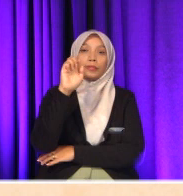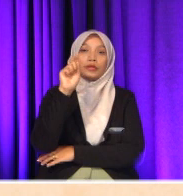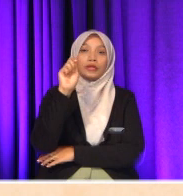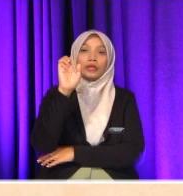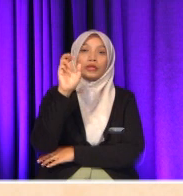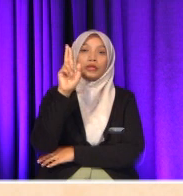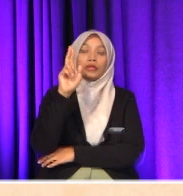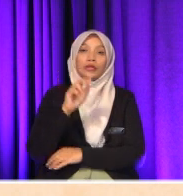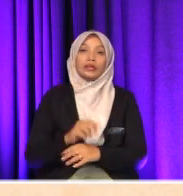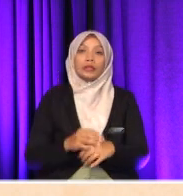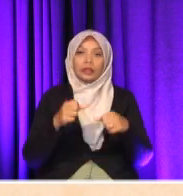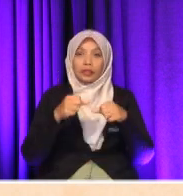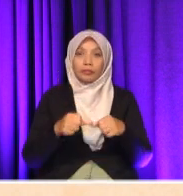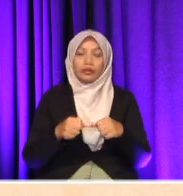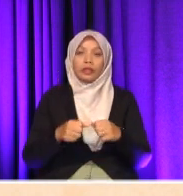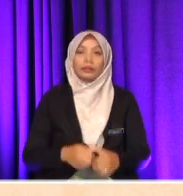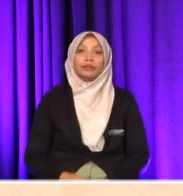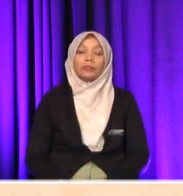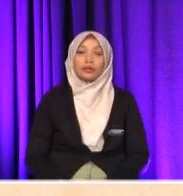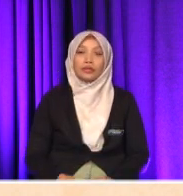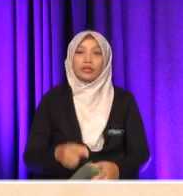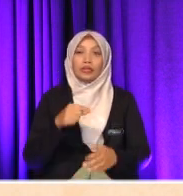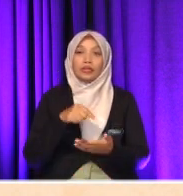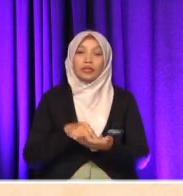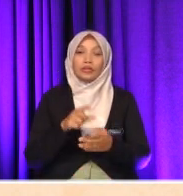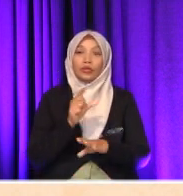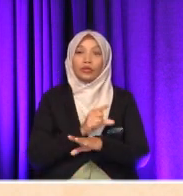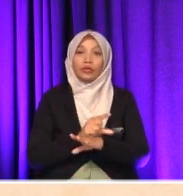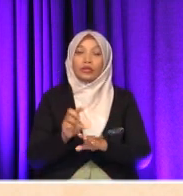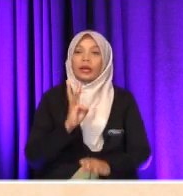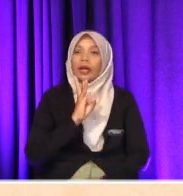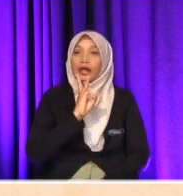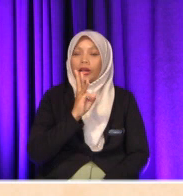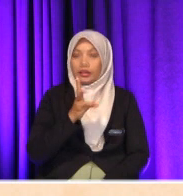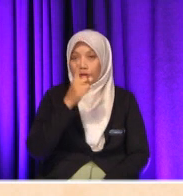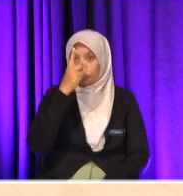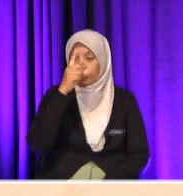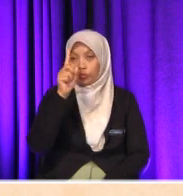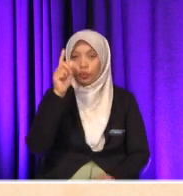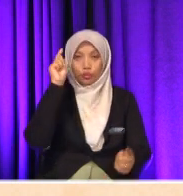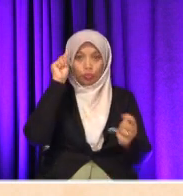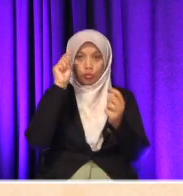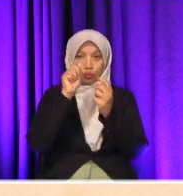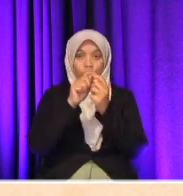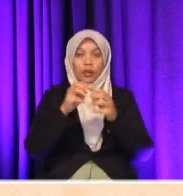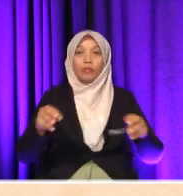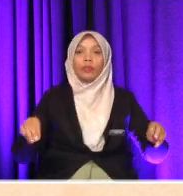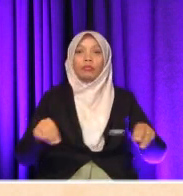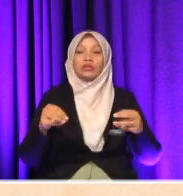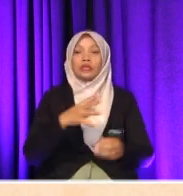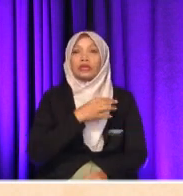dia menggunakan air digunakan ini ialah air untuk tujuan memasak ataupun minum dan